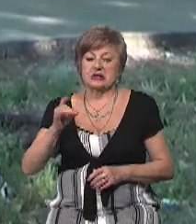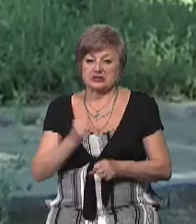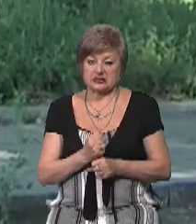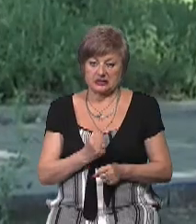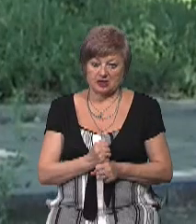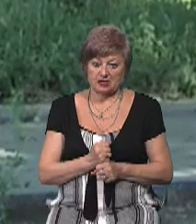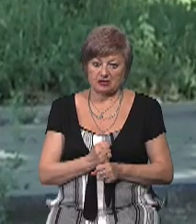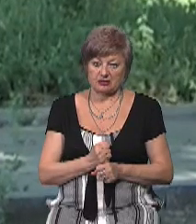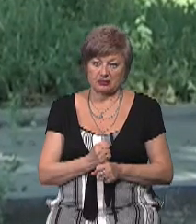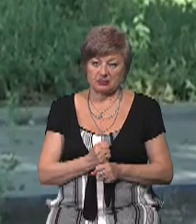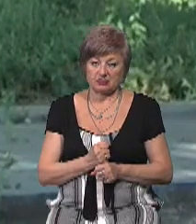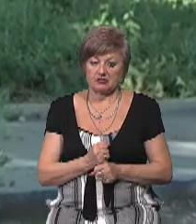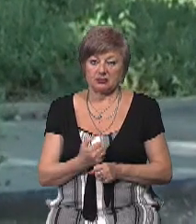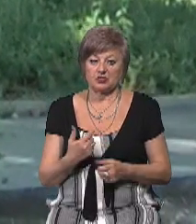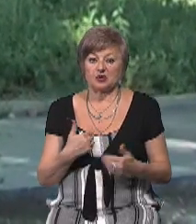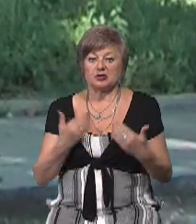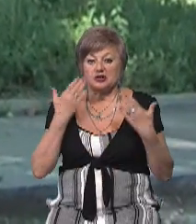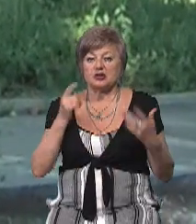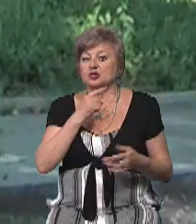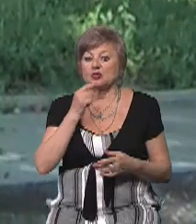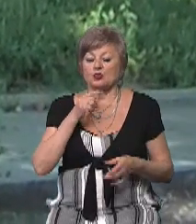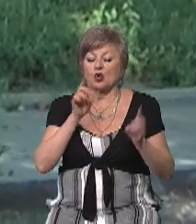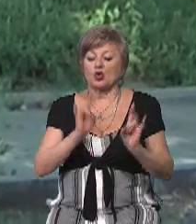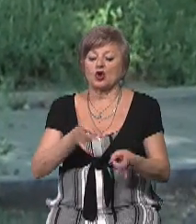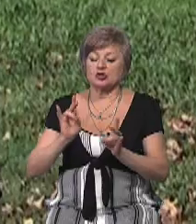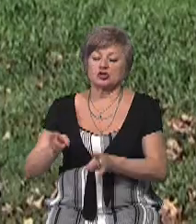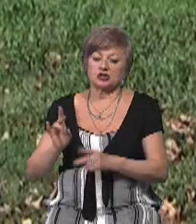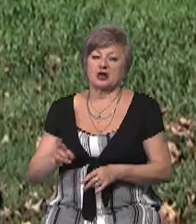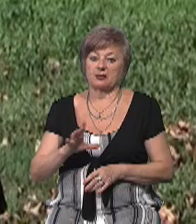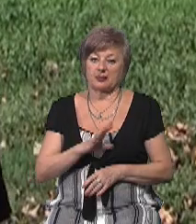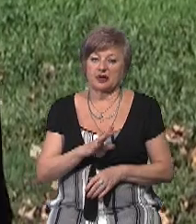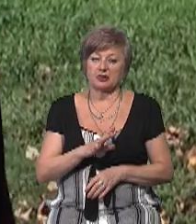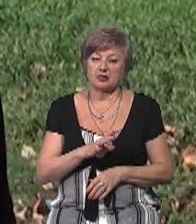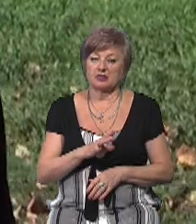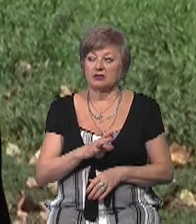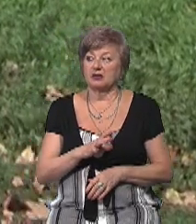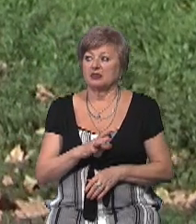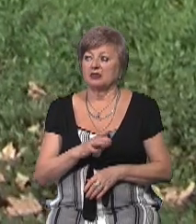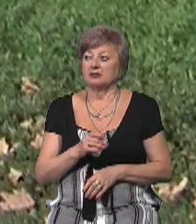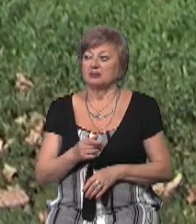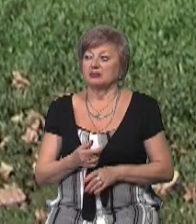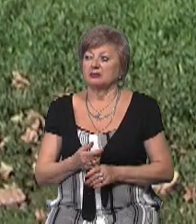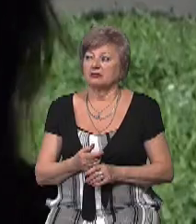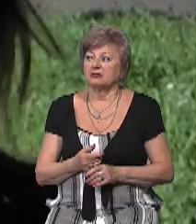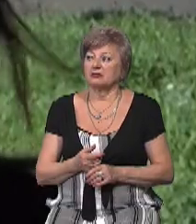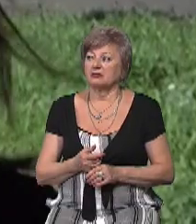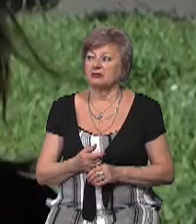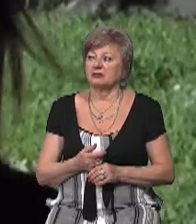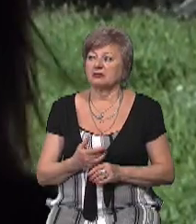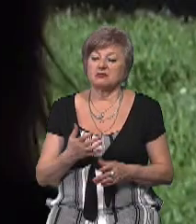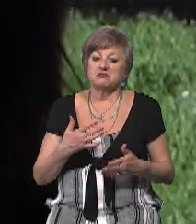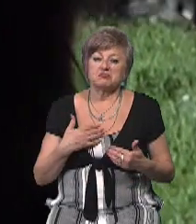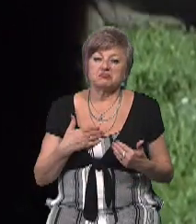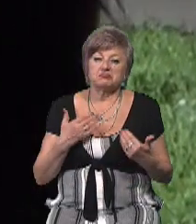Дуже сумно, що люди про це не знали, що було дуже багато жертв. Це дуже трагічно. Зрозуміло, що німці, бо війна була з